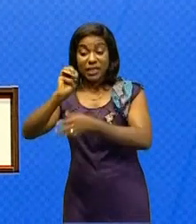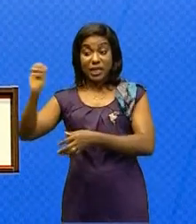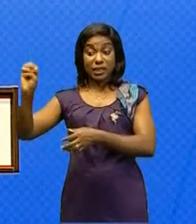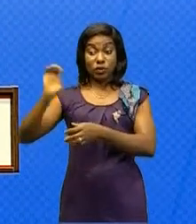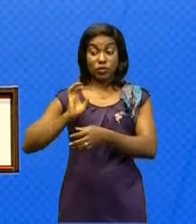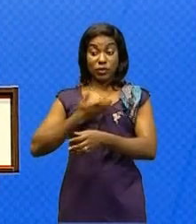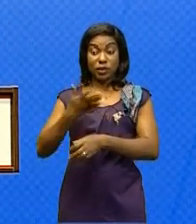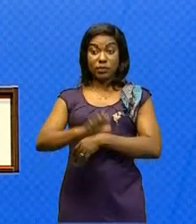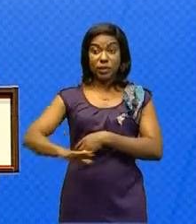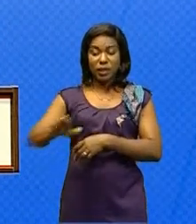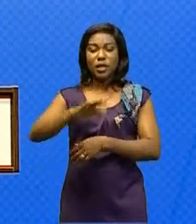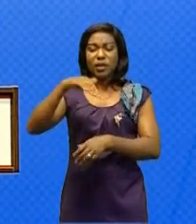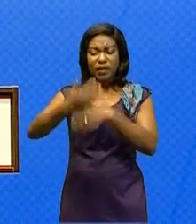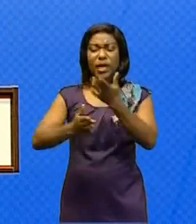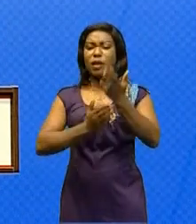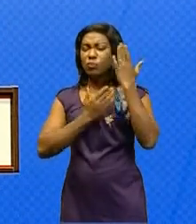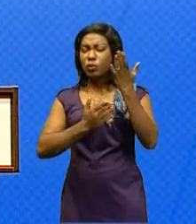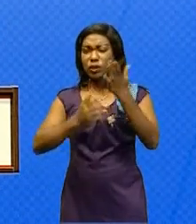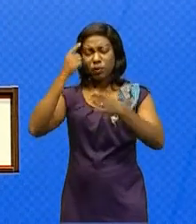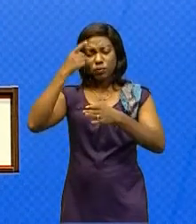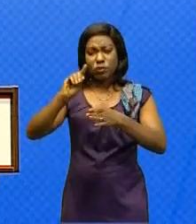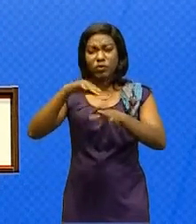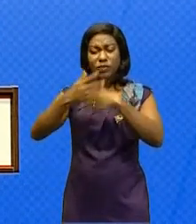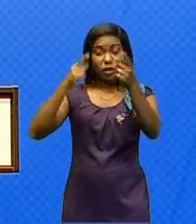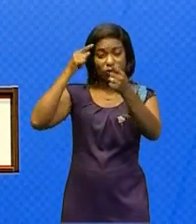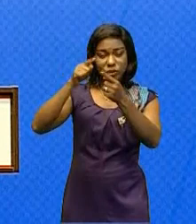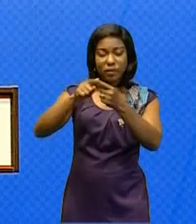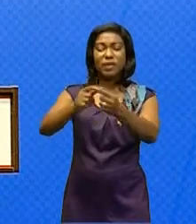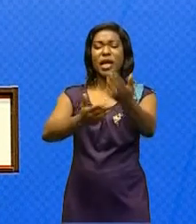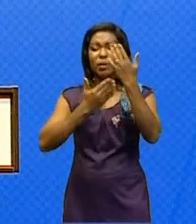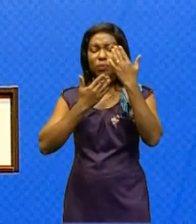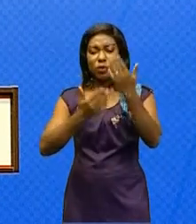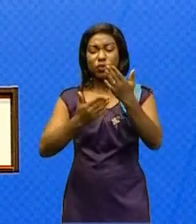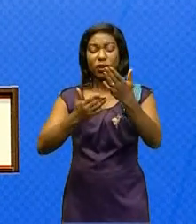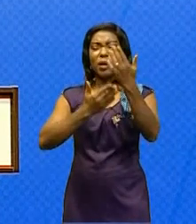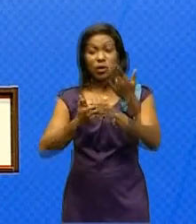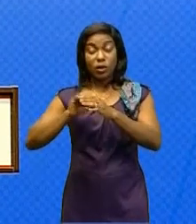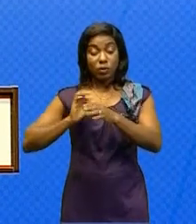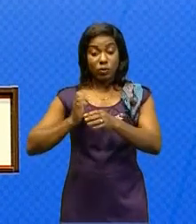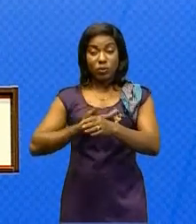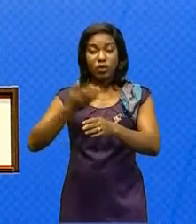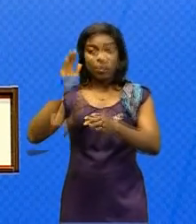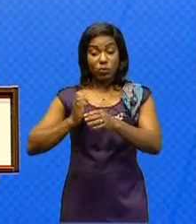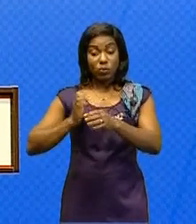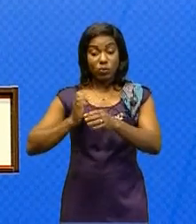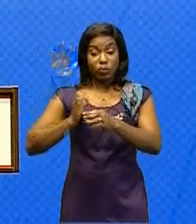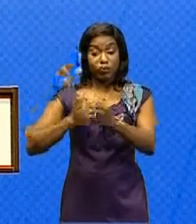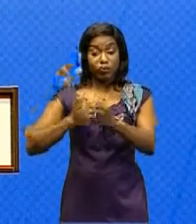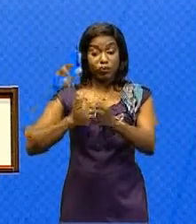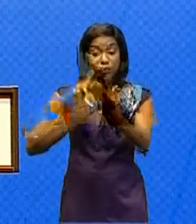pays une priorité pour la réalisation de ses objectifs les plus immédiats. contenu dans son programme